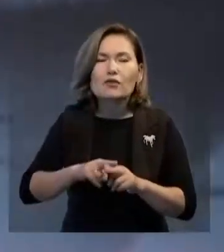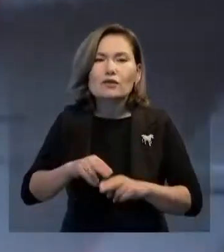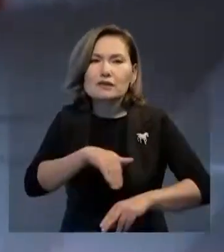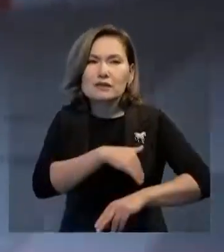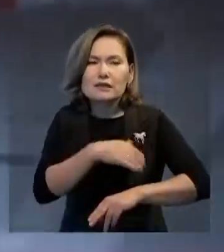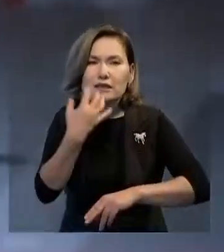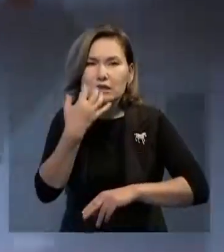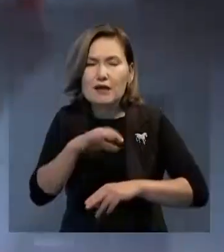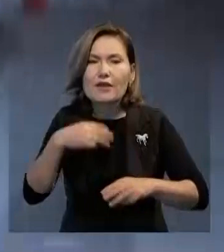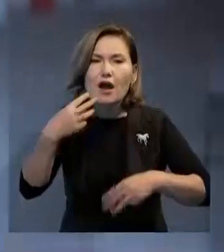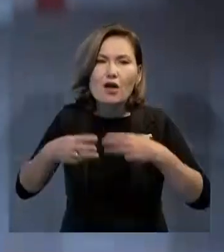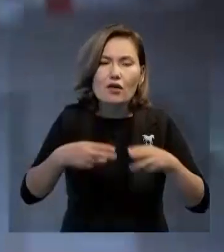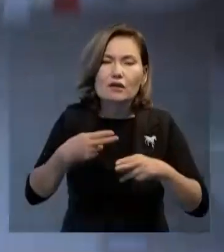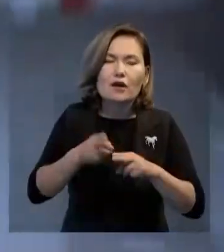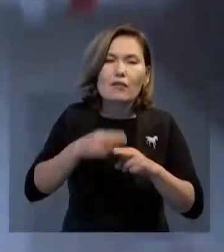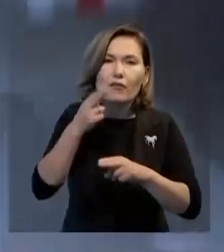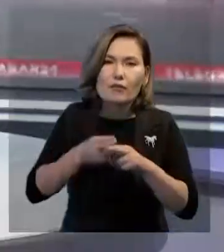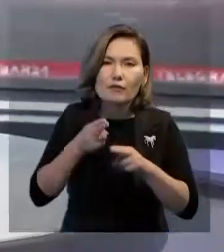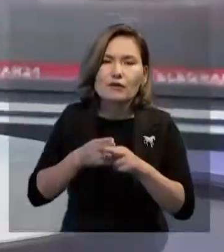термен үлес қосып жүрген майталман аз емес.